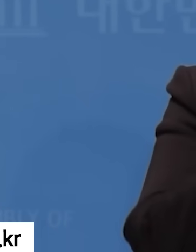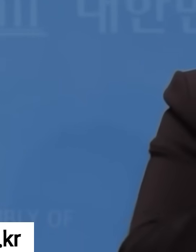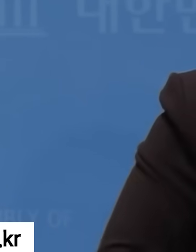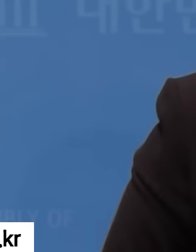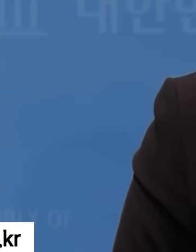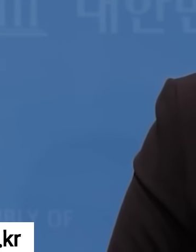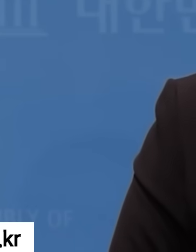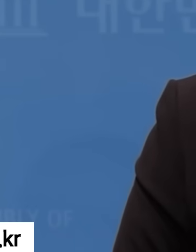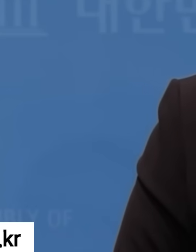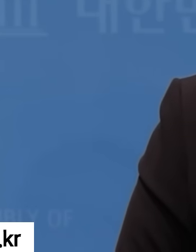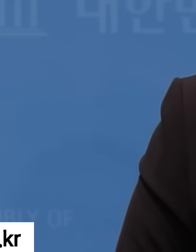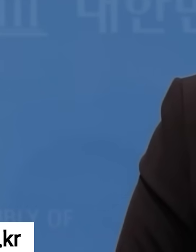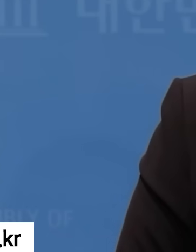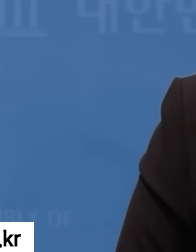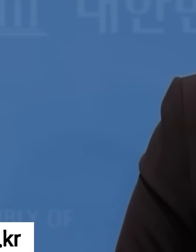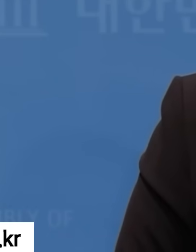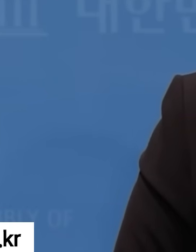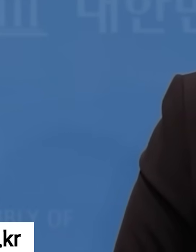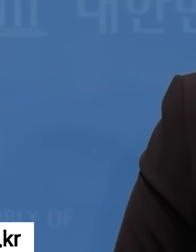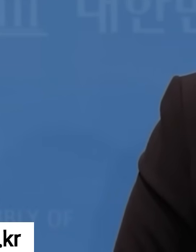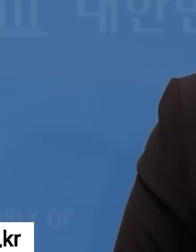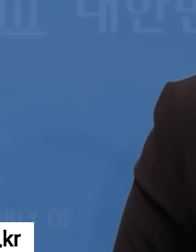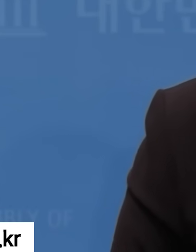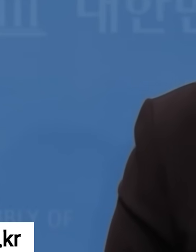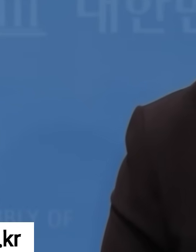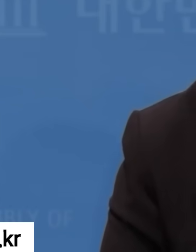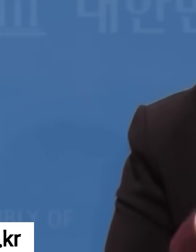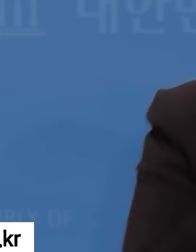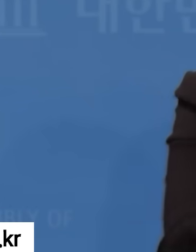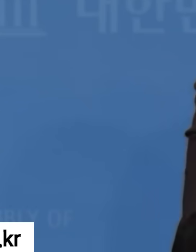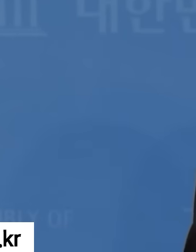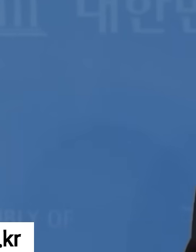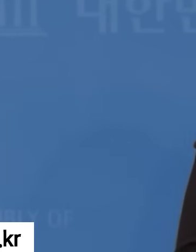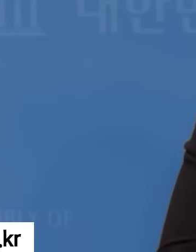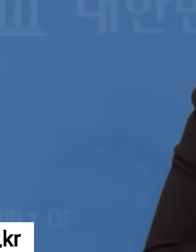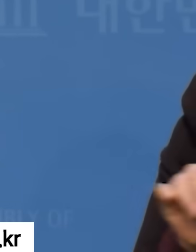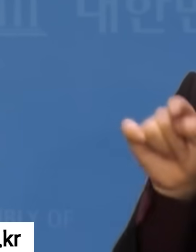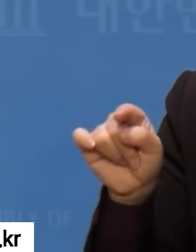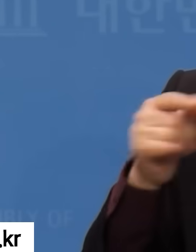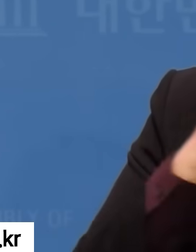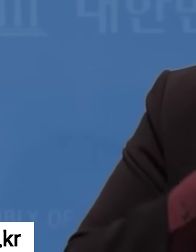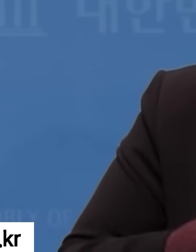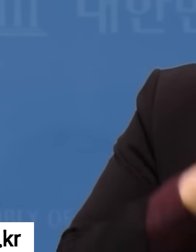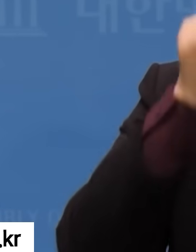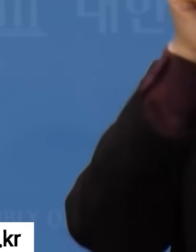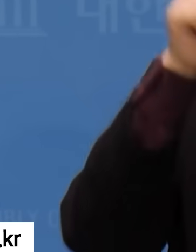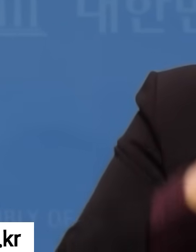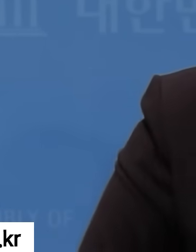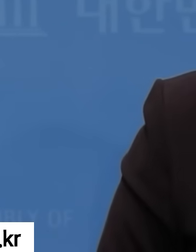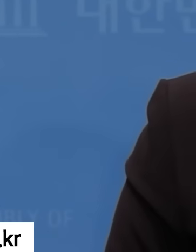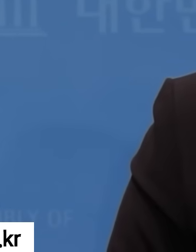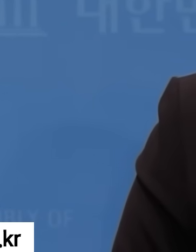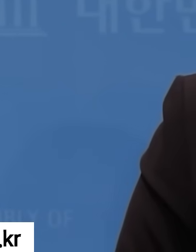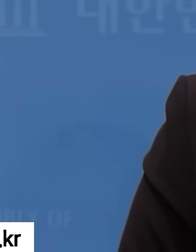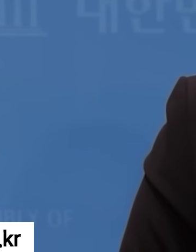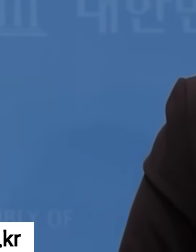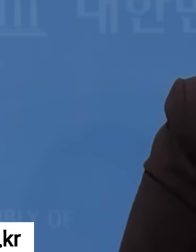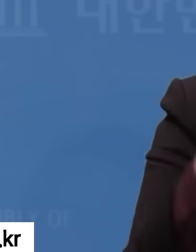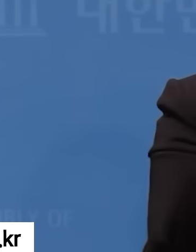싶습니다. 강함을 이길 수 있는 것이 부드러움이라는 것을 저는 알게 되었습니다.